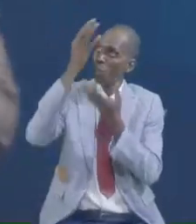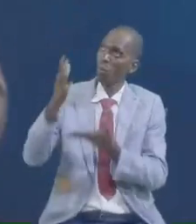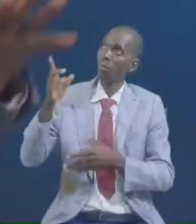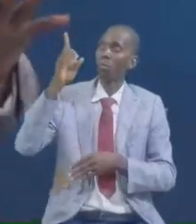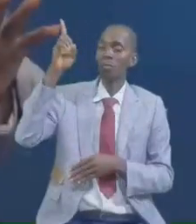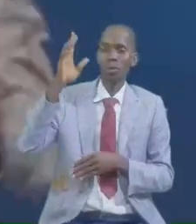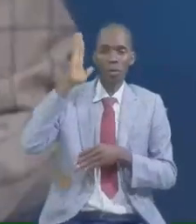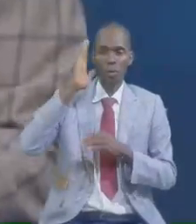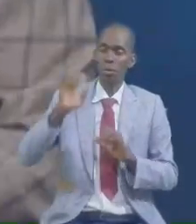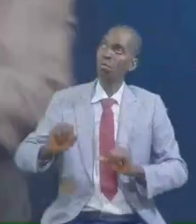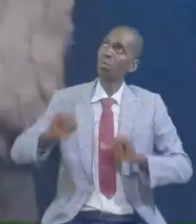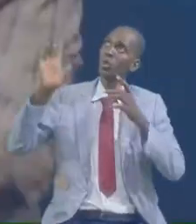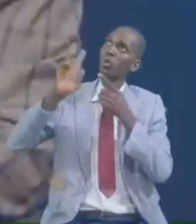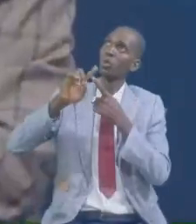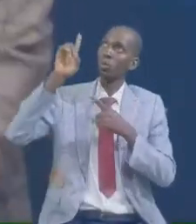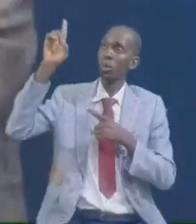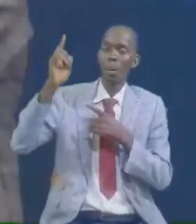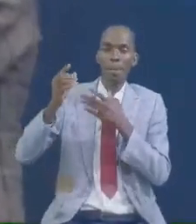à lui.